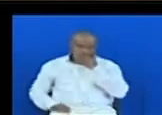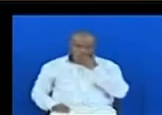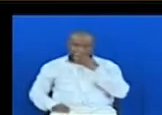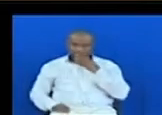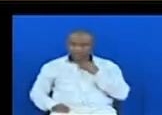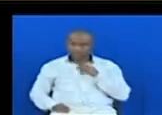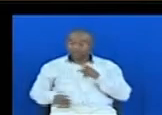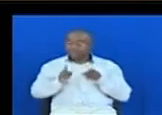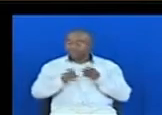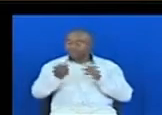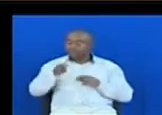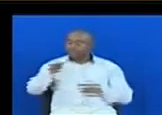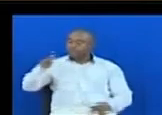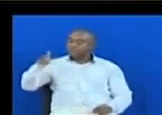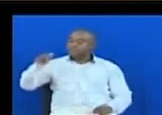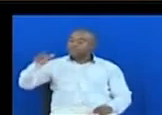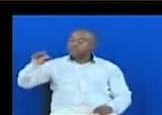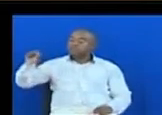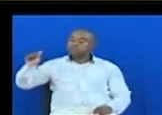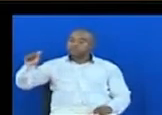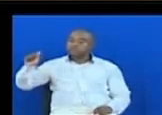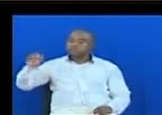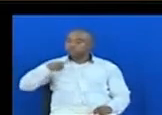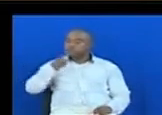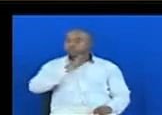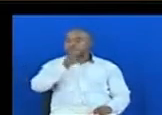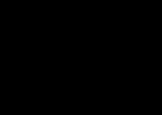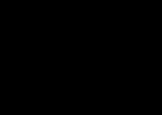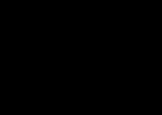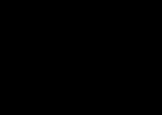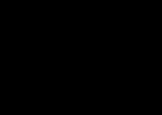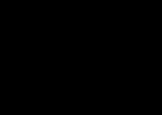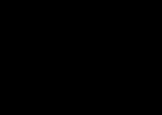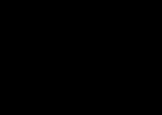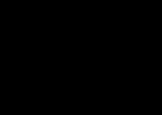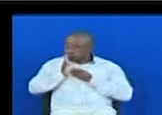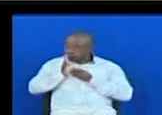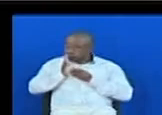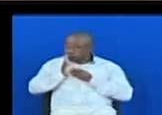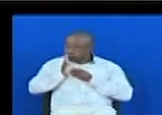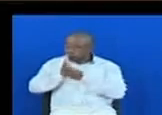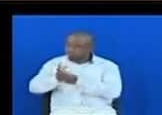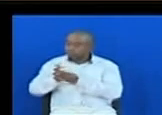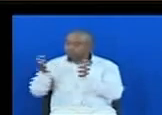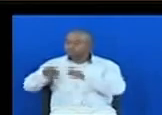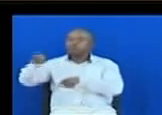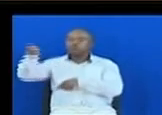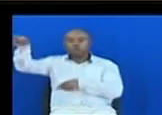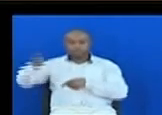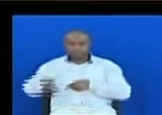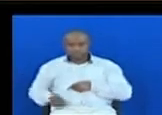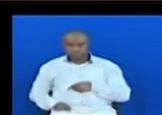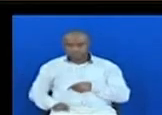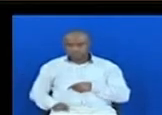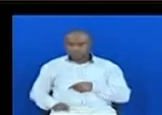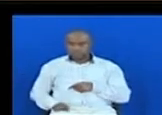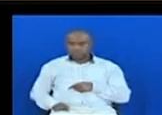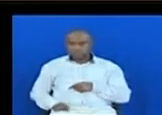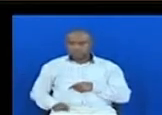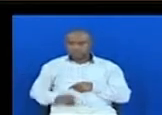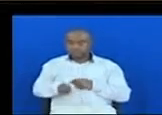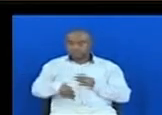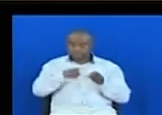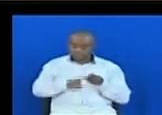Alipoondoka mheshimiwa Ndasa ilikuwa bado utaratibu ni ule, tukasema sisi tunapeleka wa kwetu mpaka Simve. Tukapeleka.